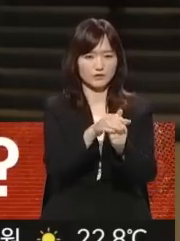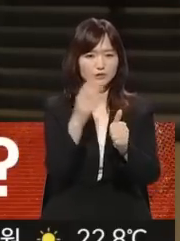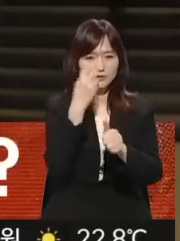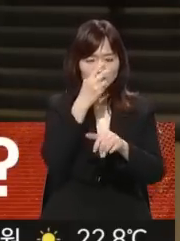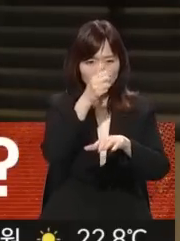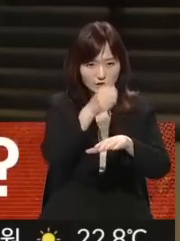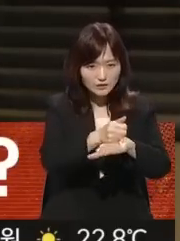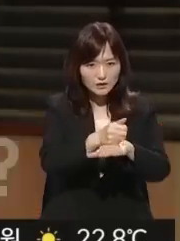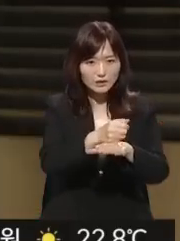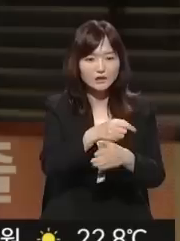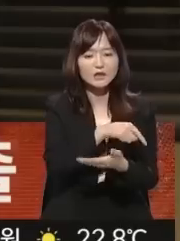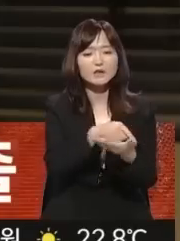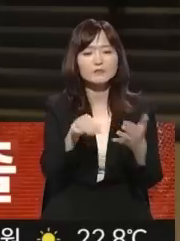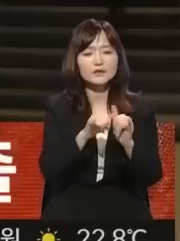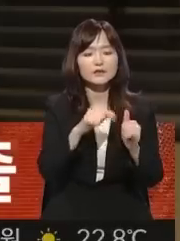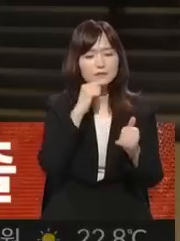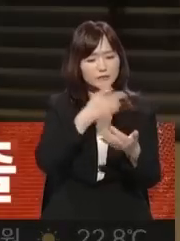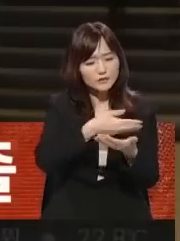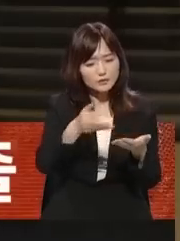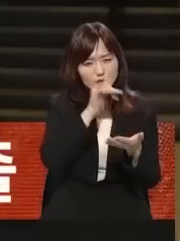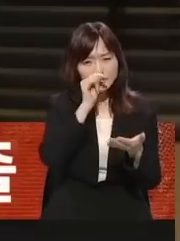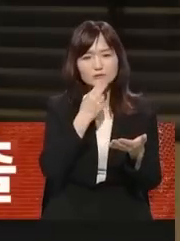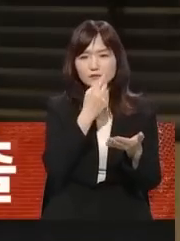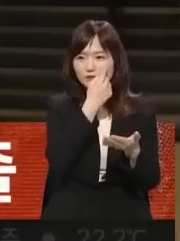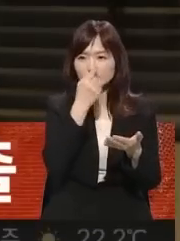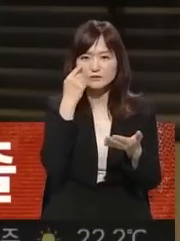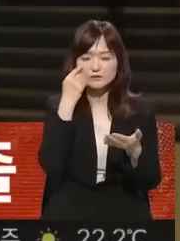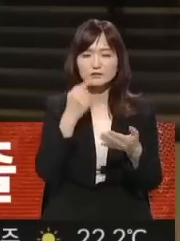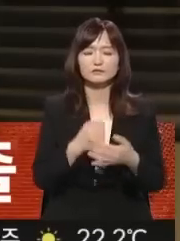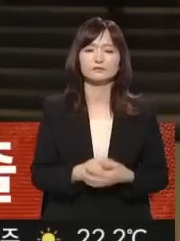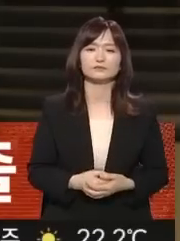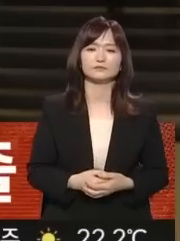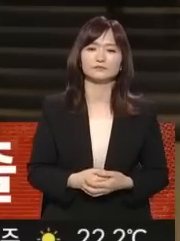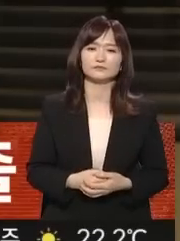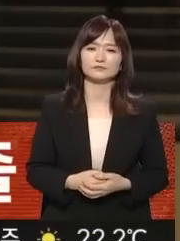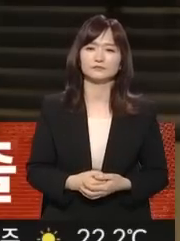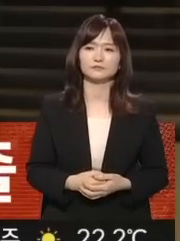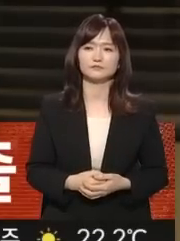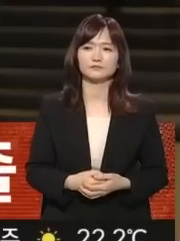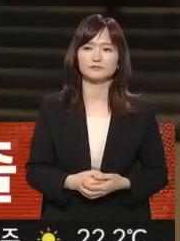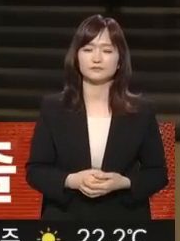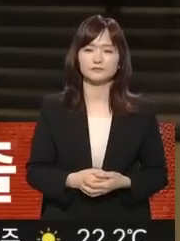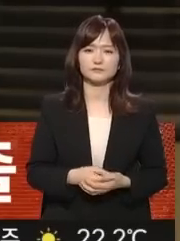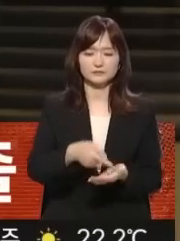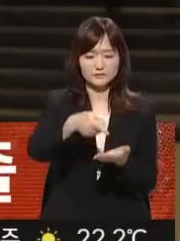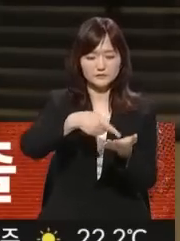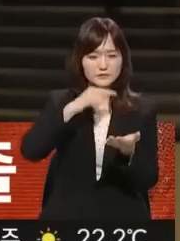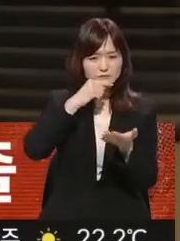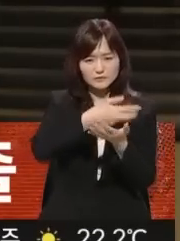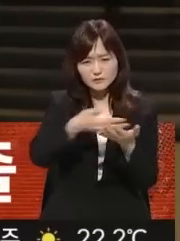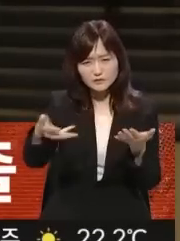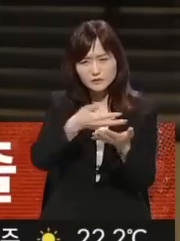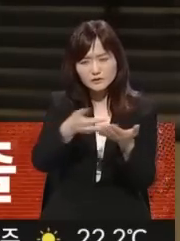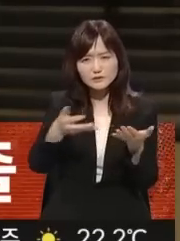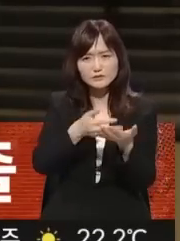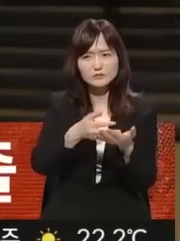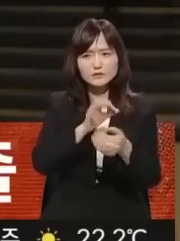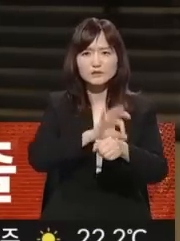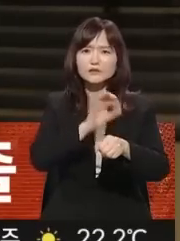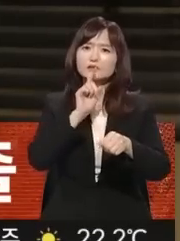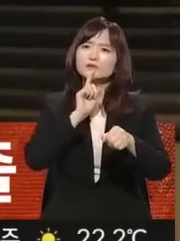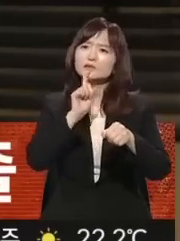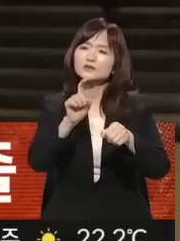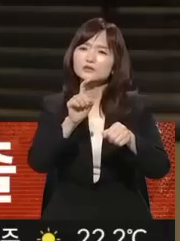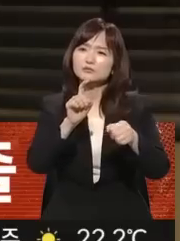과다 출혈이 있었는지 여부 등을 확인을 했고요 근데 여기서 결정적이었던 건 대량 출혈이 10시 10분경에 있었다는